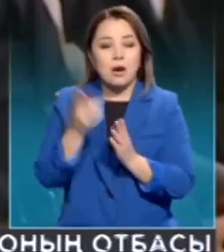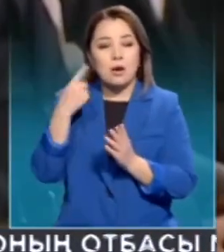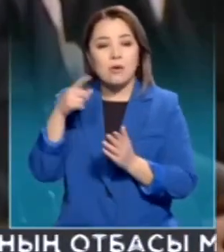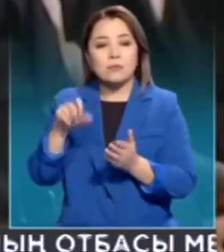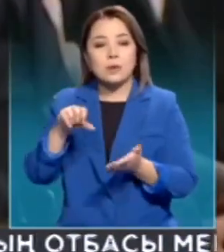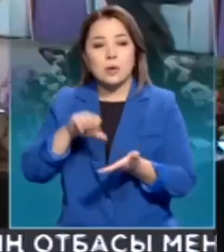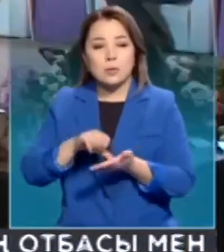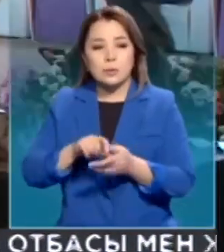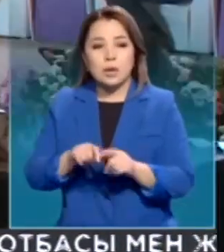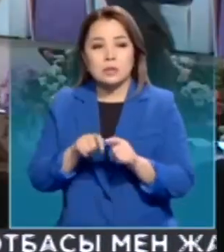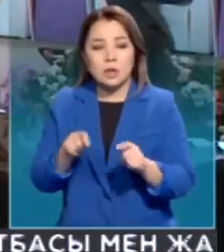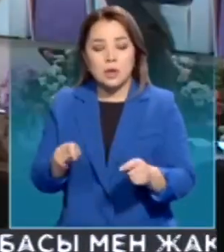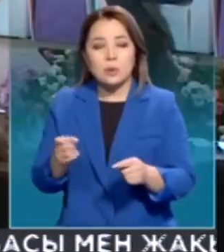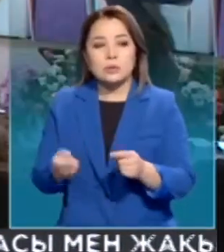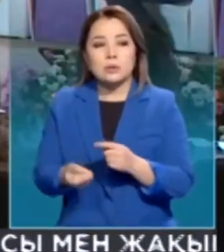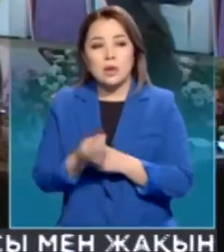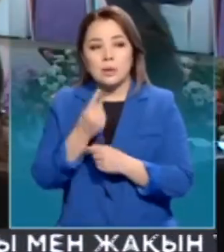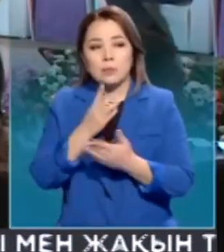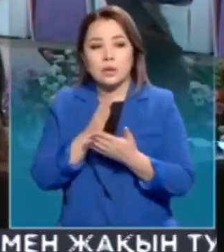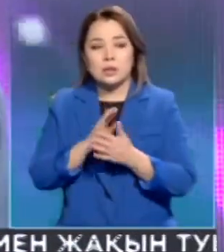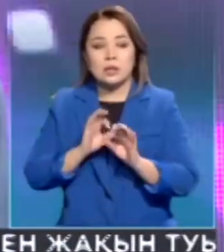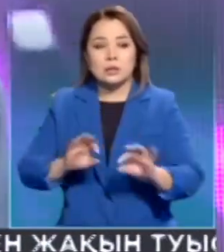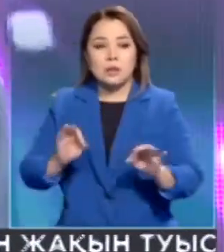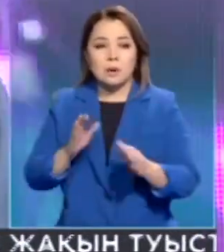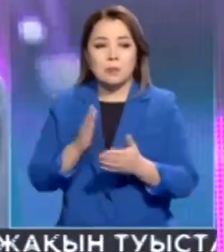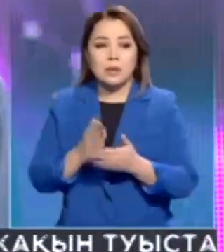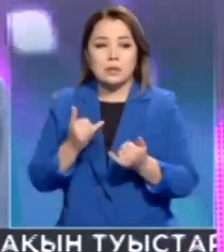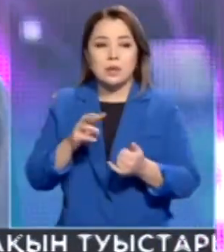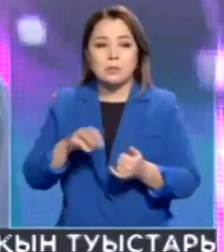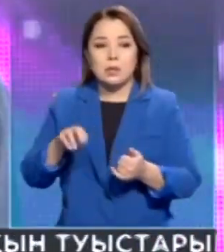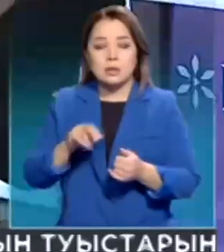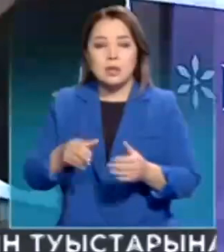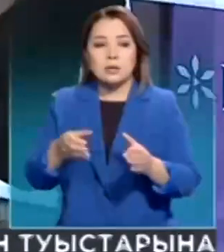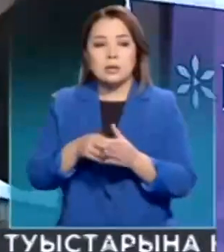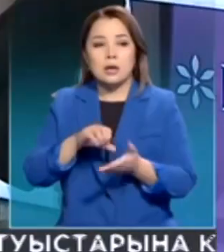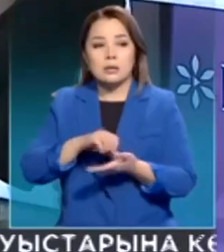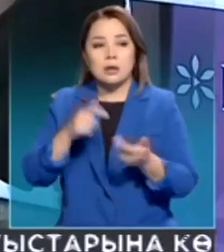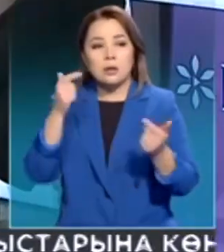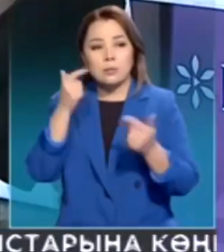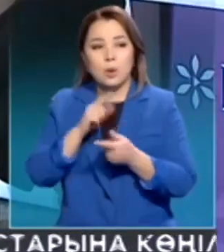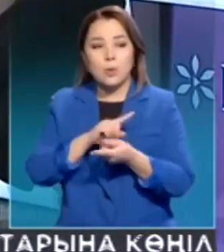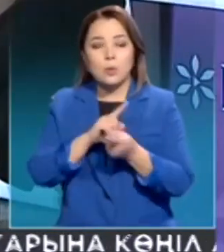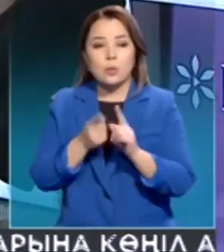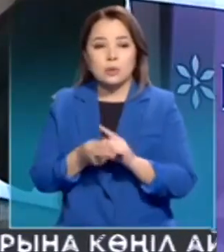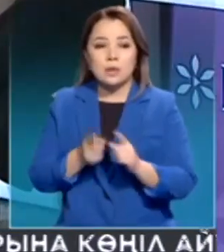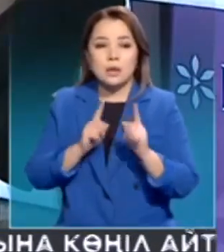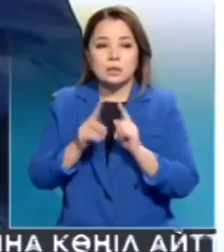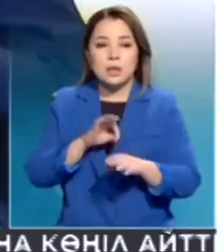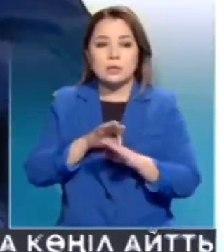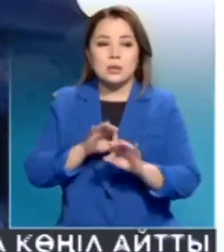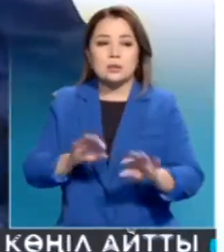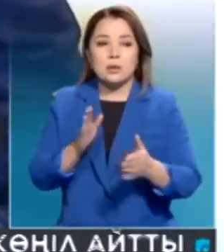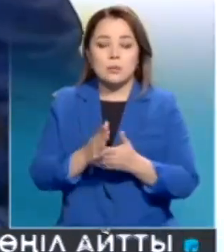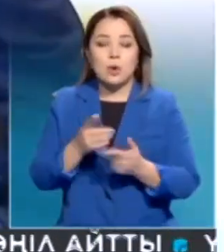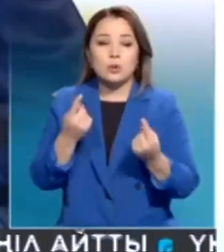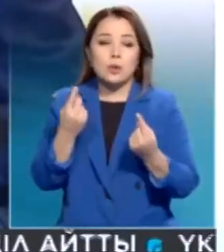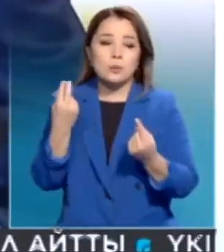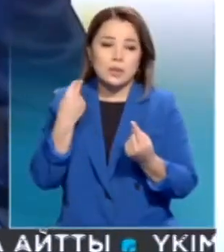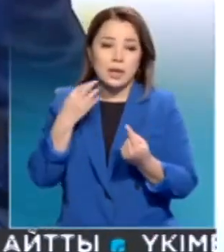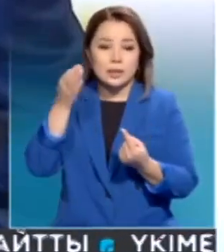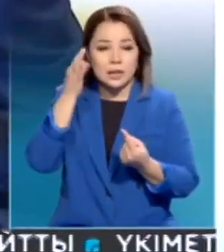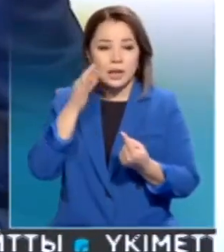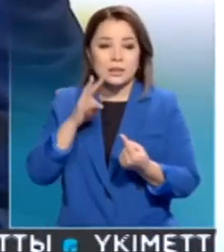Лиз Уэлш туындысы туралы айтып берді. Соңғы сессияларда медиа саласындағы білім беру қалай өзгеру керегі талданды. Онда Ұлыбритания,